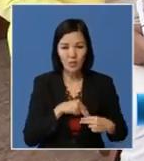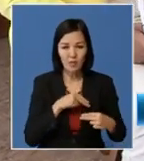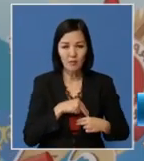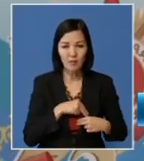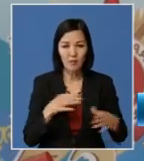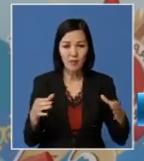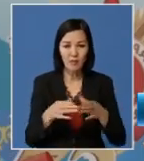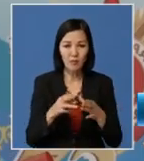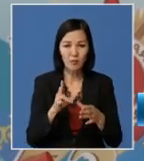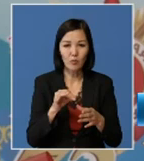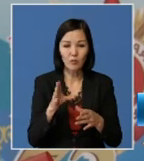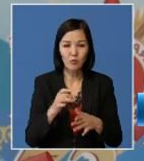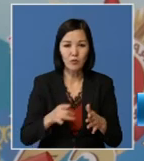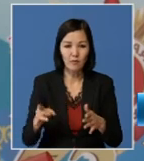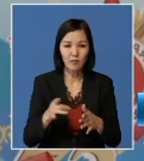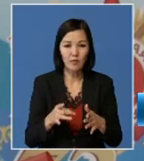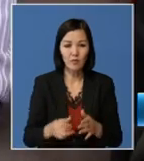партийном комитете Коксузского района.